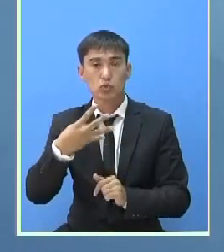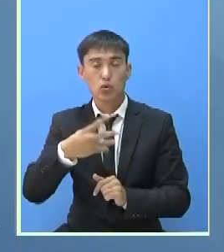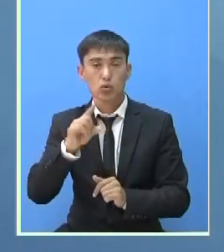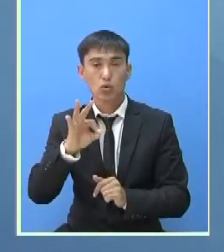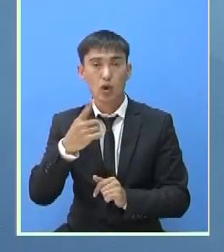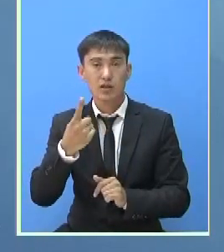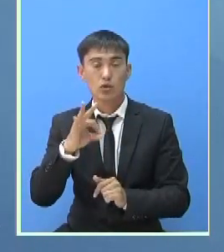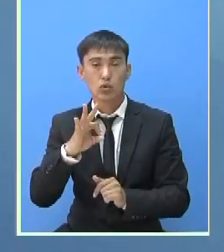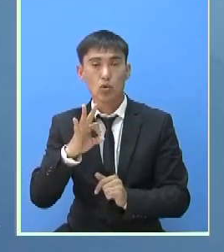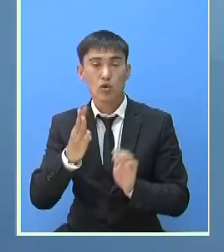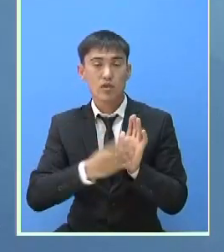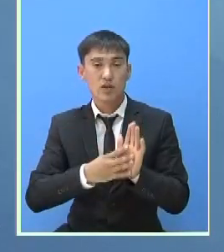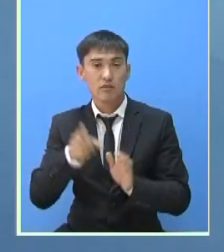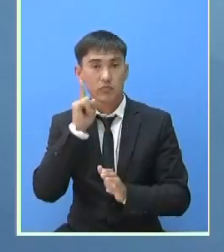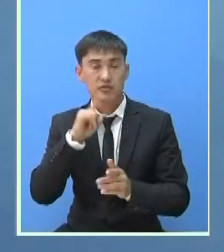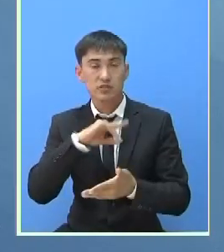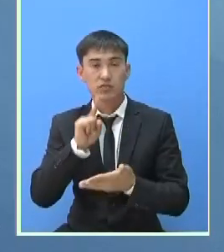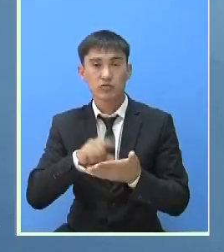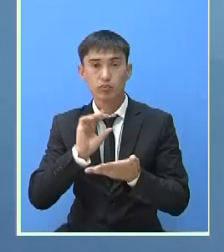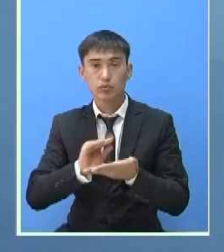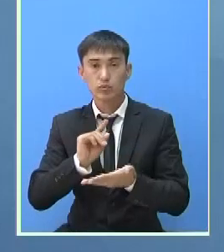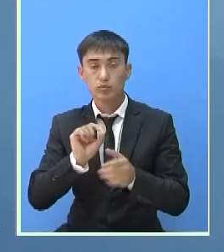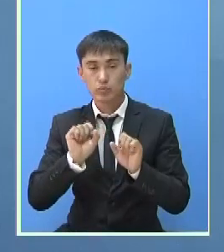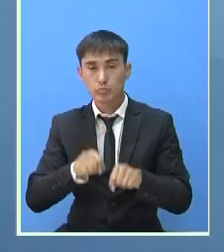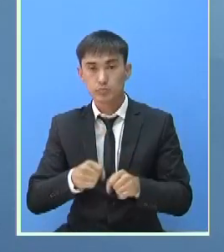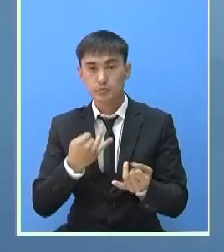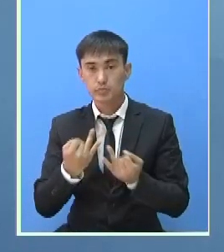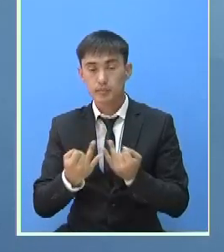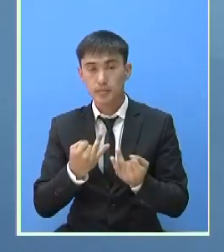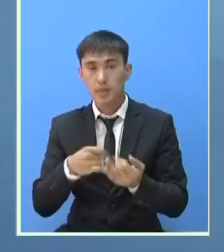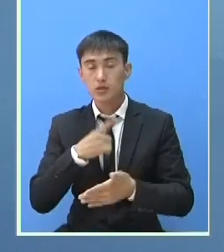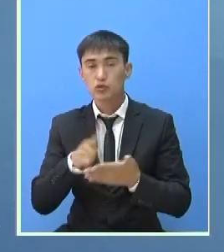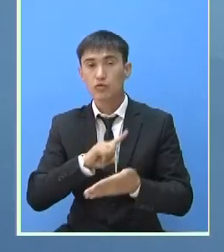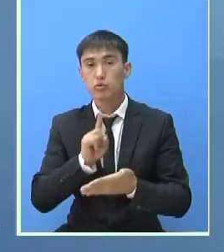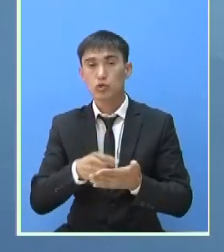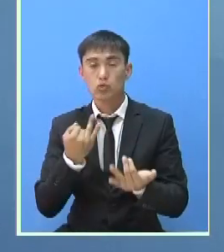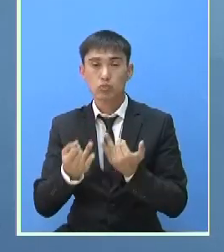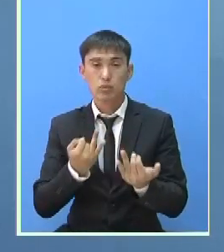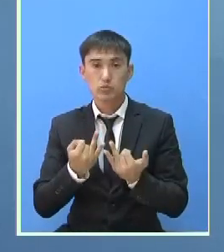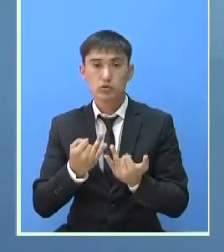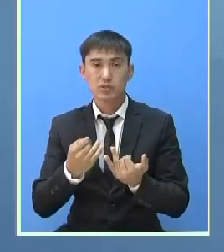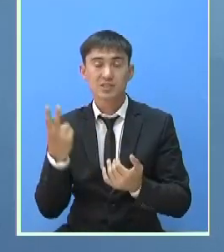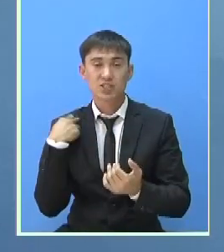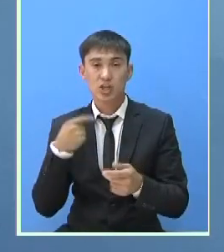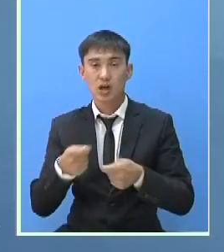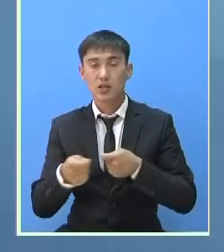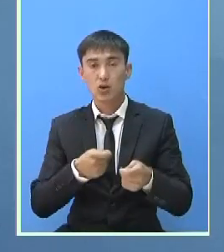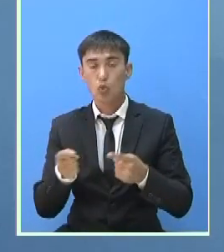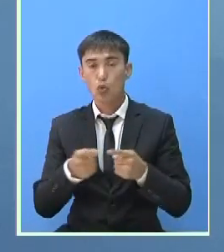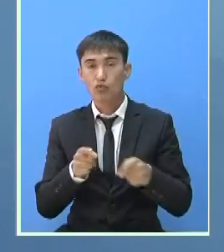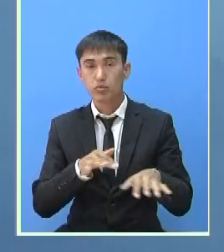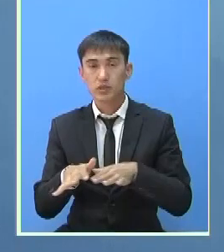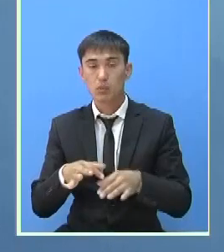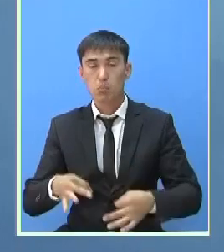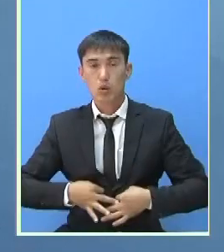пожалуйста, подключайтесь к нашей беседе, задавайте свои вопросы. Следующий вопрос, который мы будем обсуждать с начальником отдела уголовного